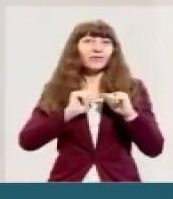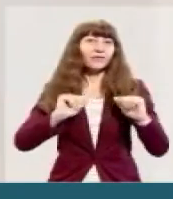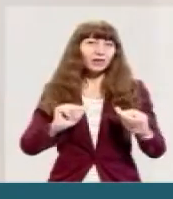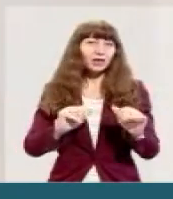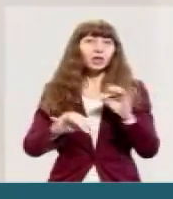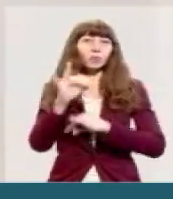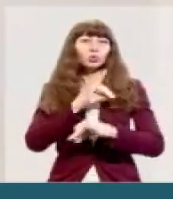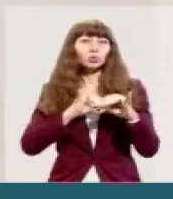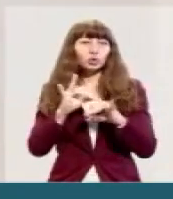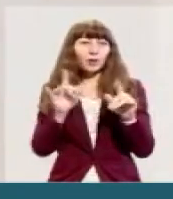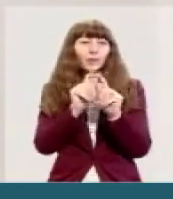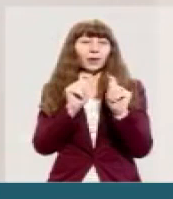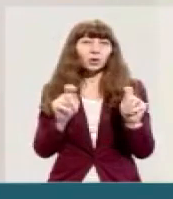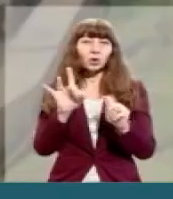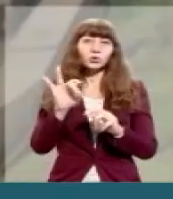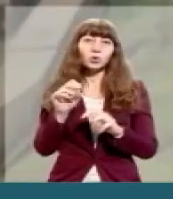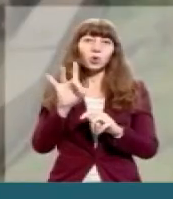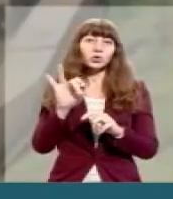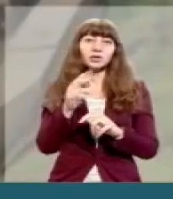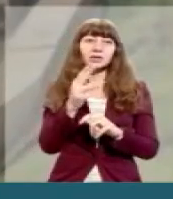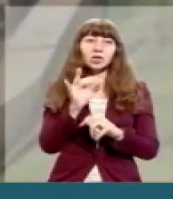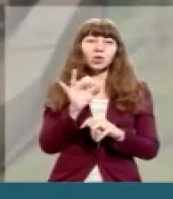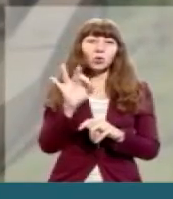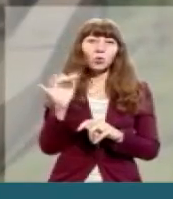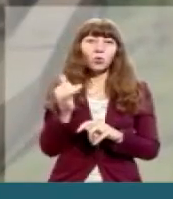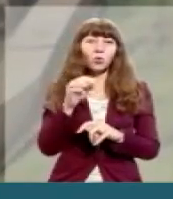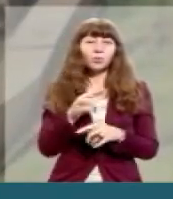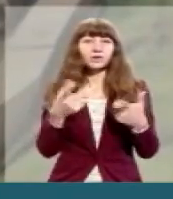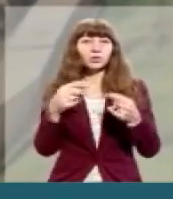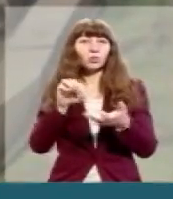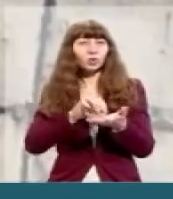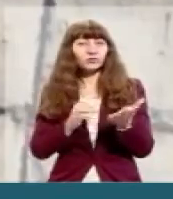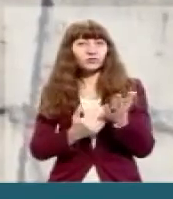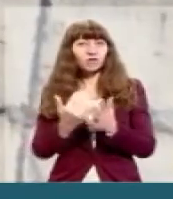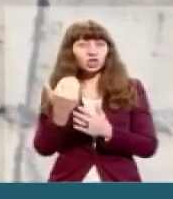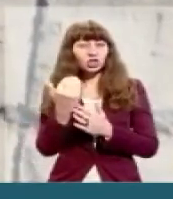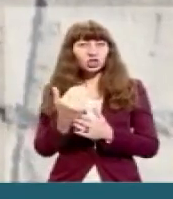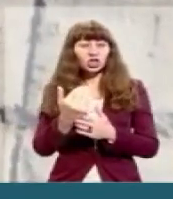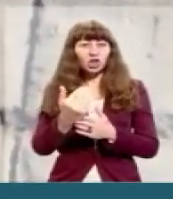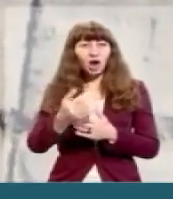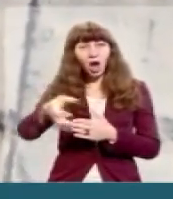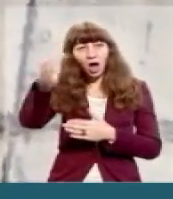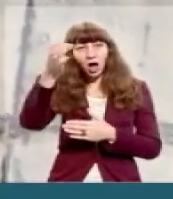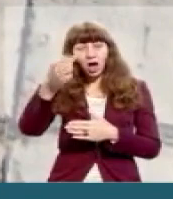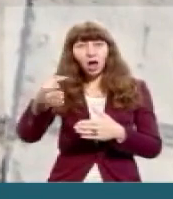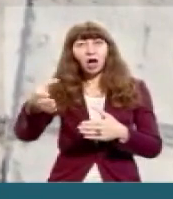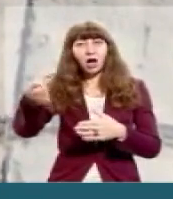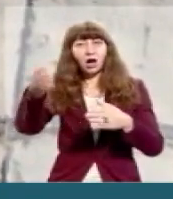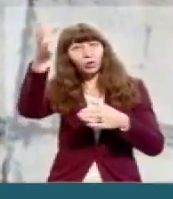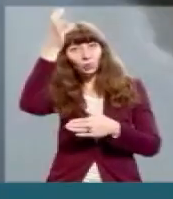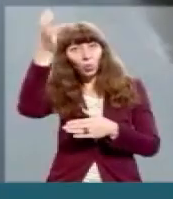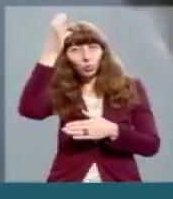бассейндік инспекциялардың тиімділігін арттыру, тиісті мамандарды даярлау жайы талқыланды. Жалпы су дипломатиясын нығайту мәселесі де